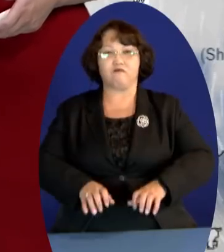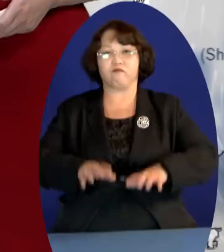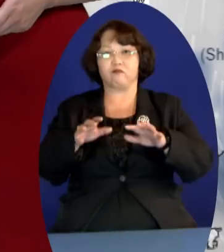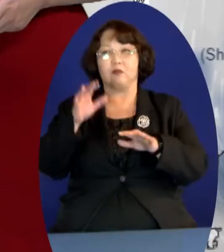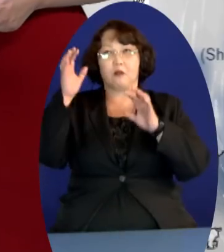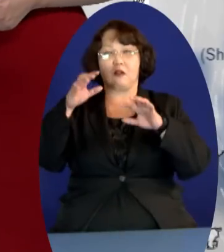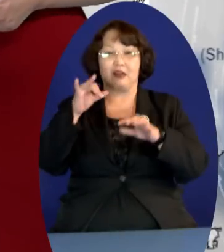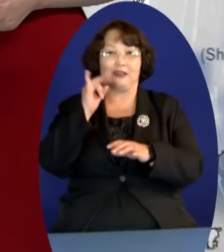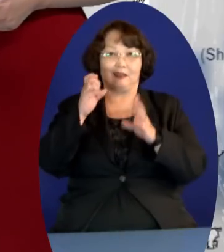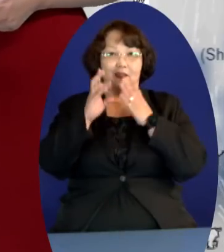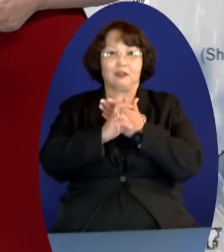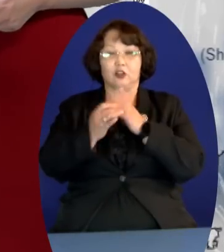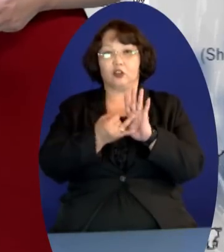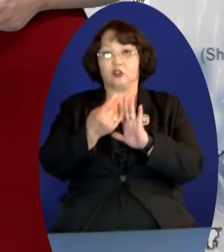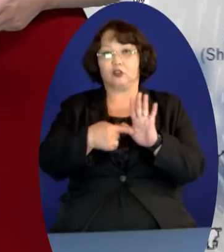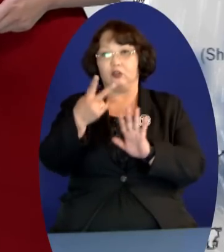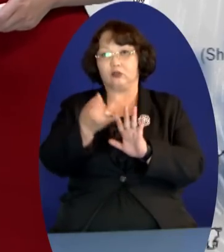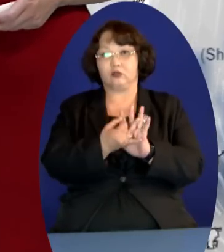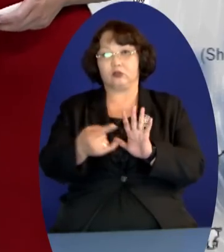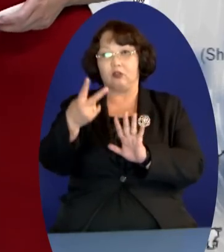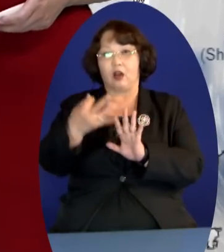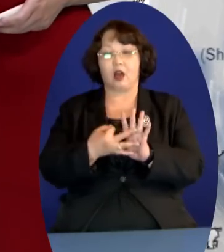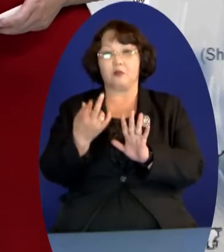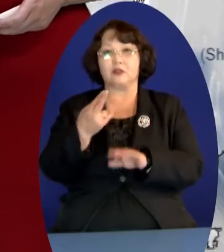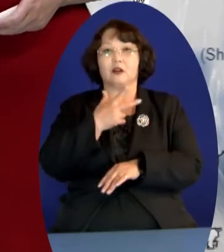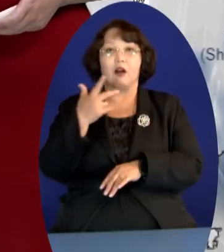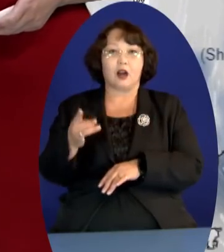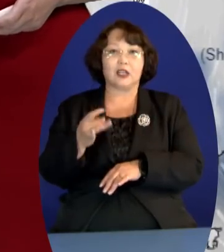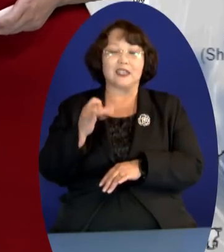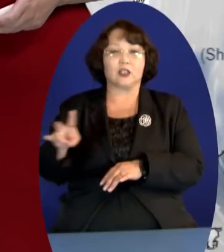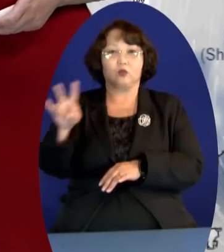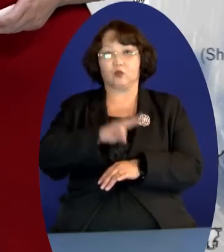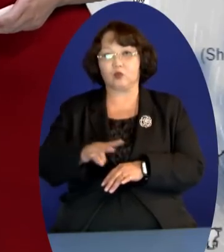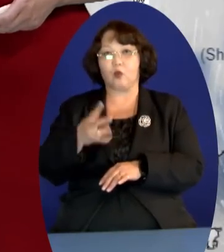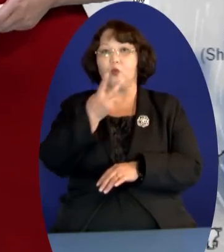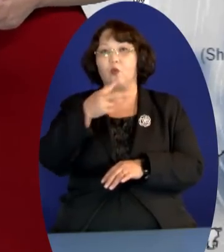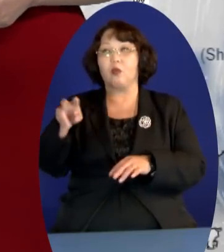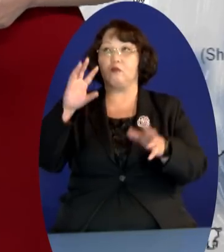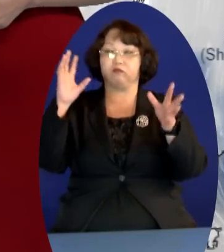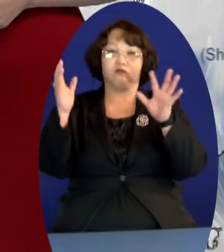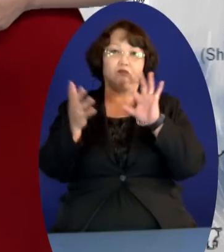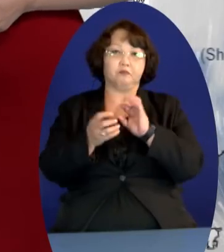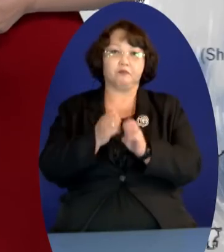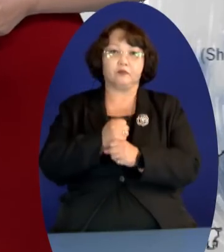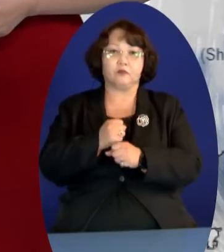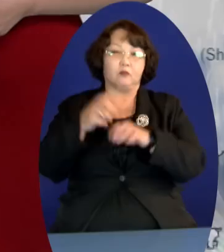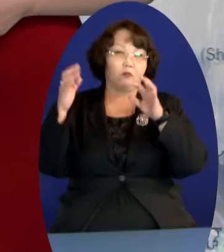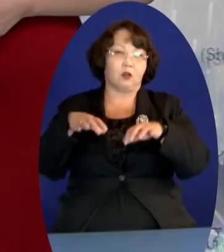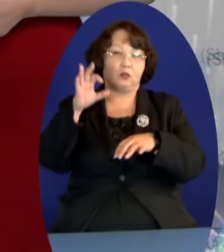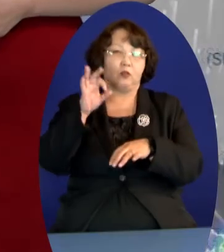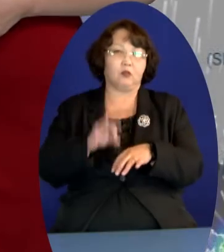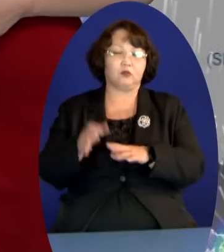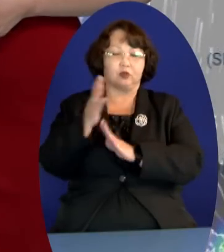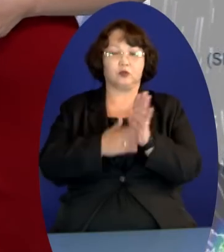анхааруулж байна. 7-р сарын 27-наас 28-ны хүртэлх өдрийн цагаараа ихэвд ихэнх нутгаараа солигдмал өвөлтэй байх болно. Урдандасны хэвд